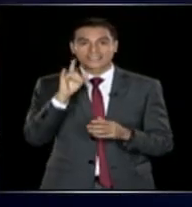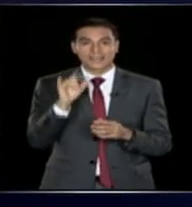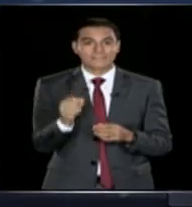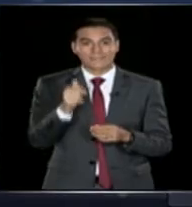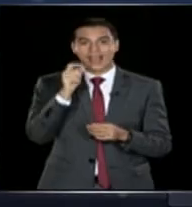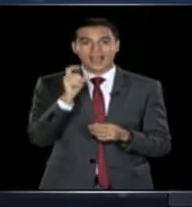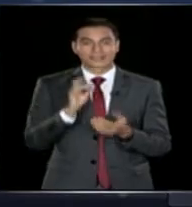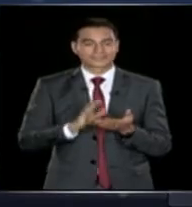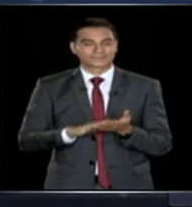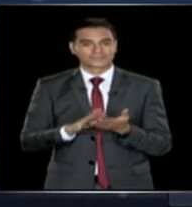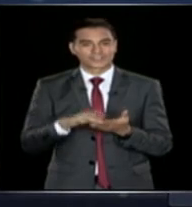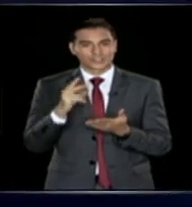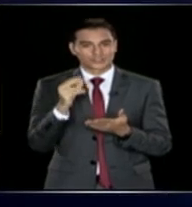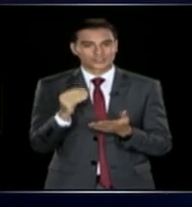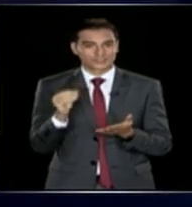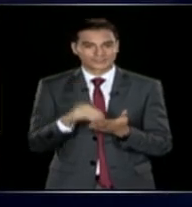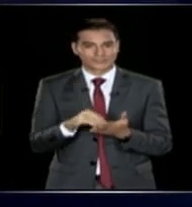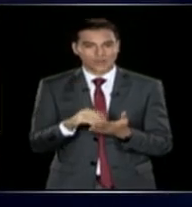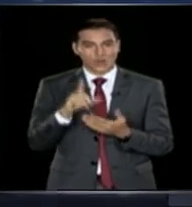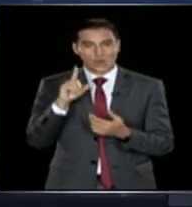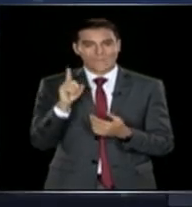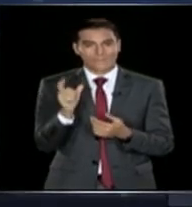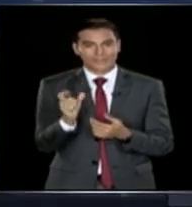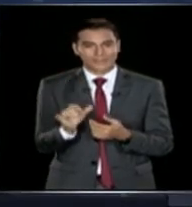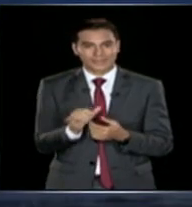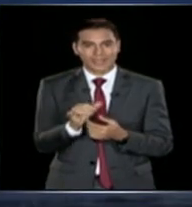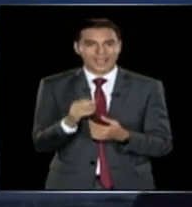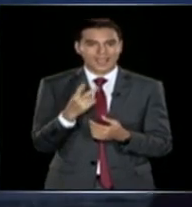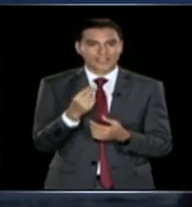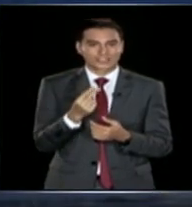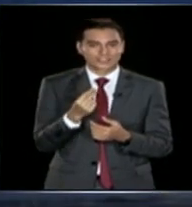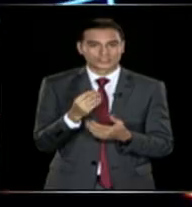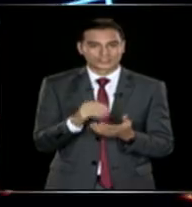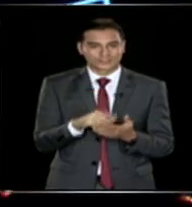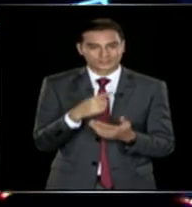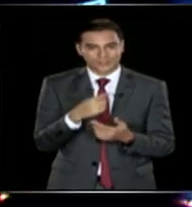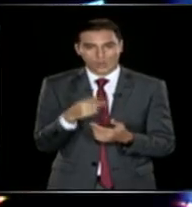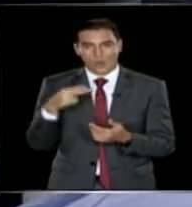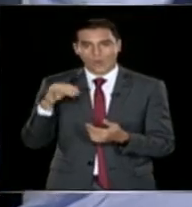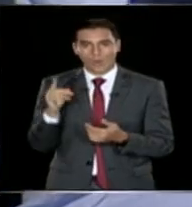إجابة صحيحة. كلنا نحيي لبنى وعمر، عمر ولبنى.